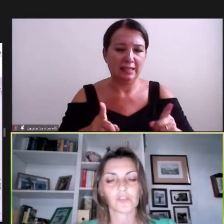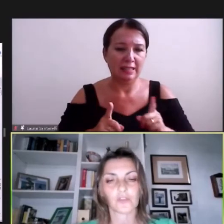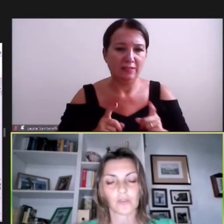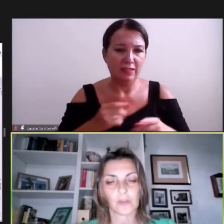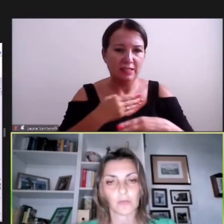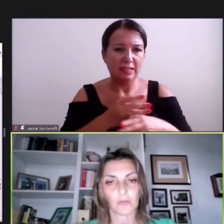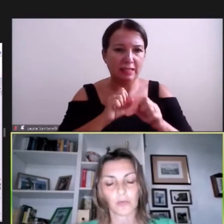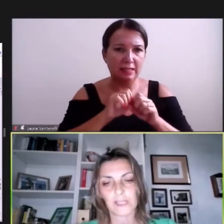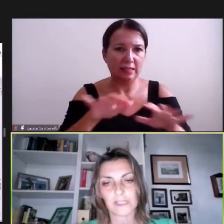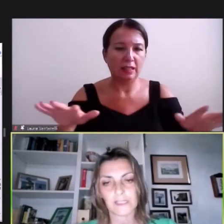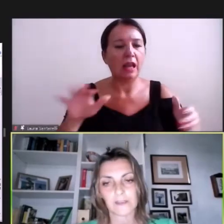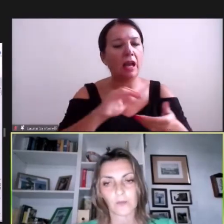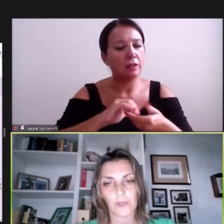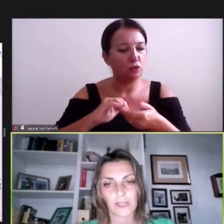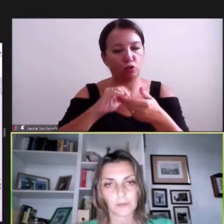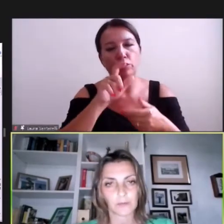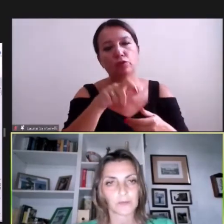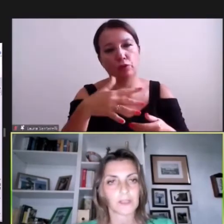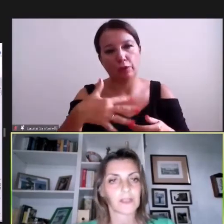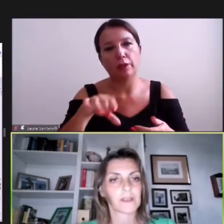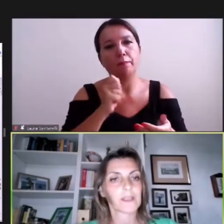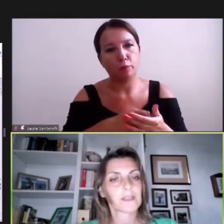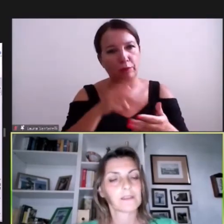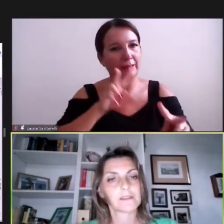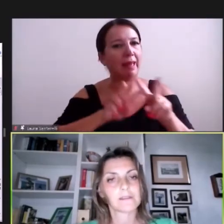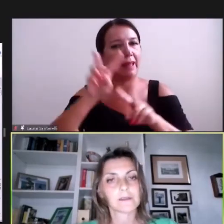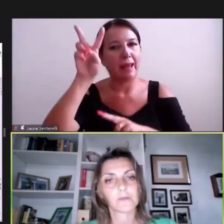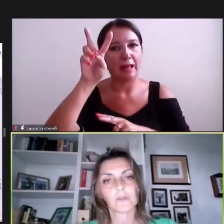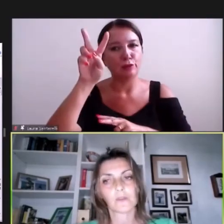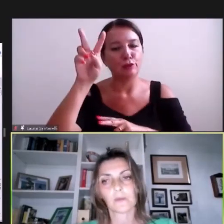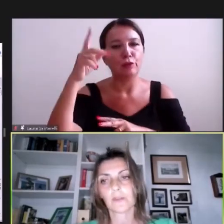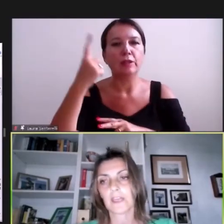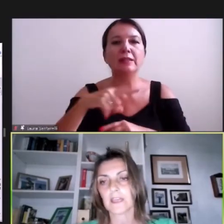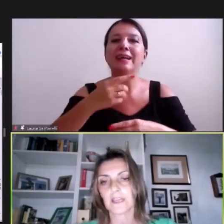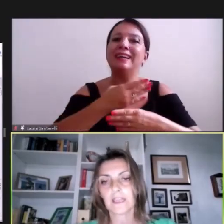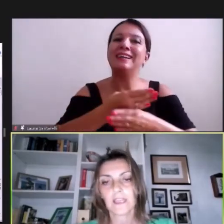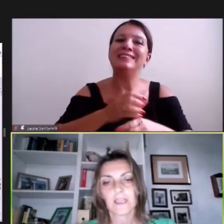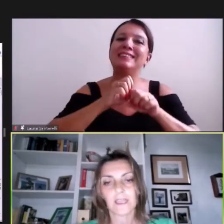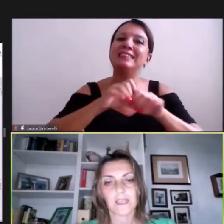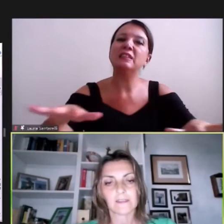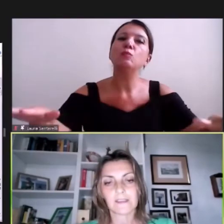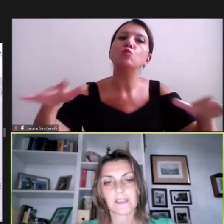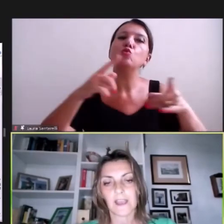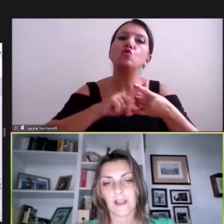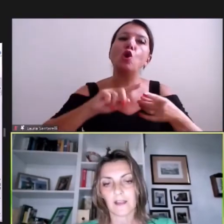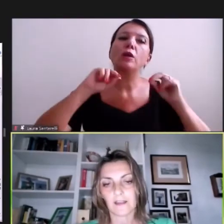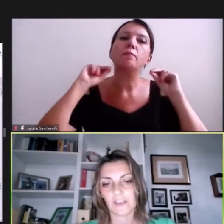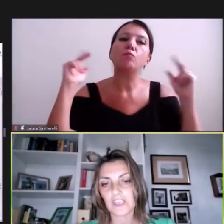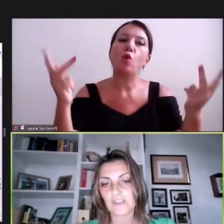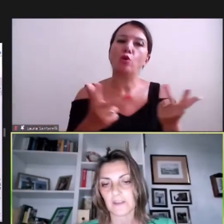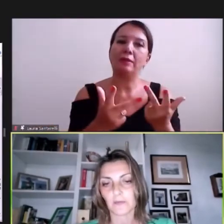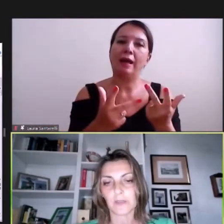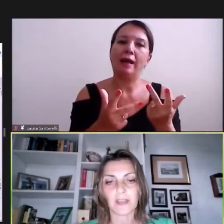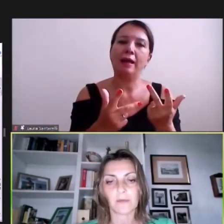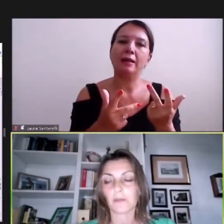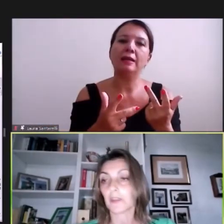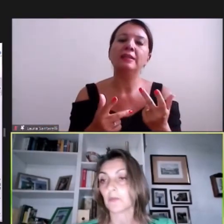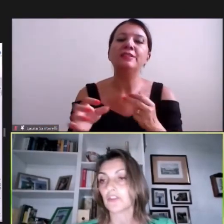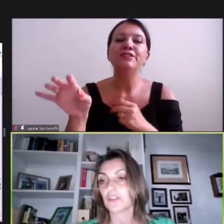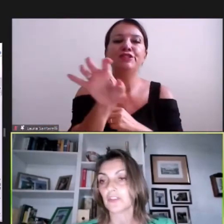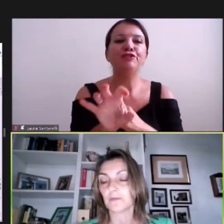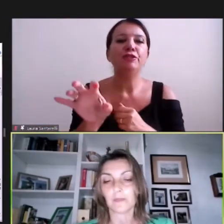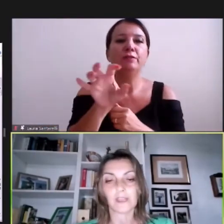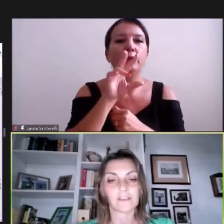delle associazioni più importanti nazionali proprio della distribuzione moderna, sia le cifre, quindi parliamo